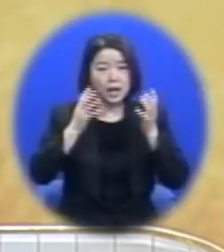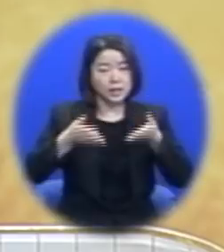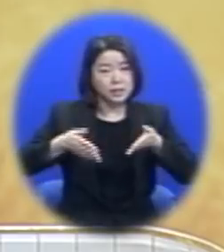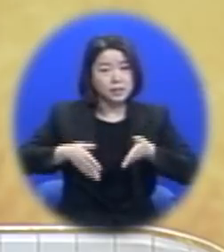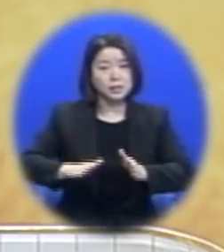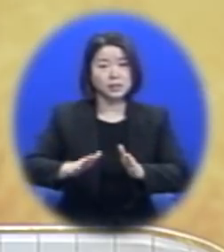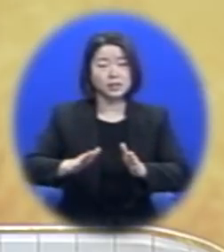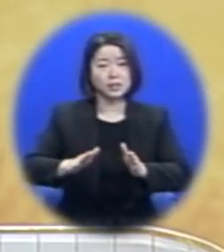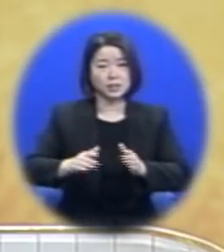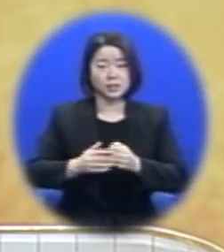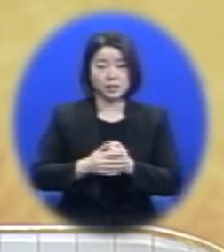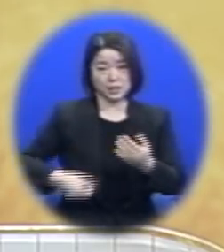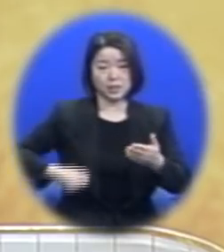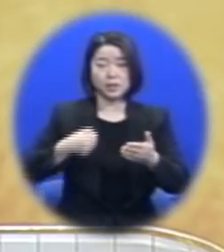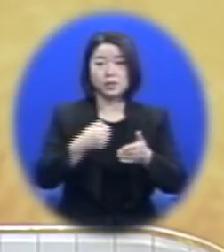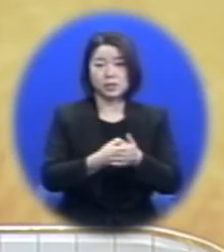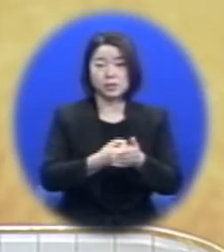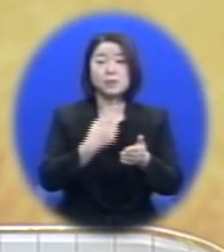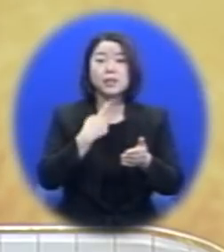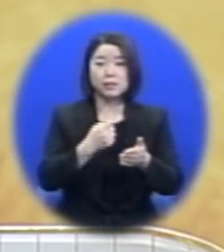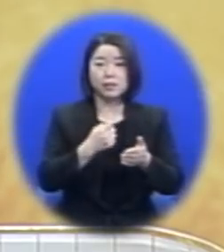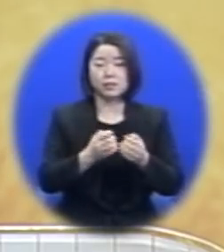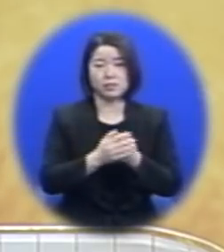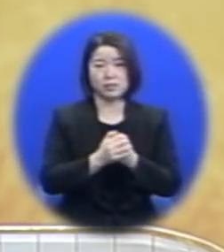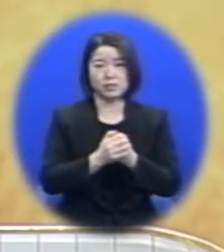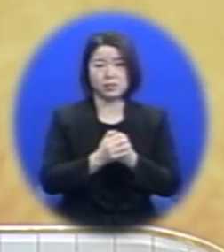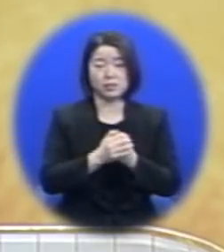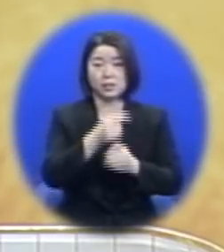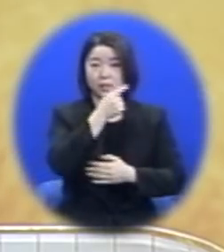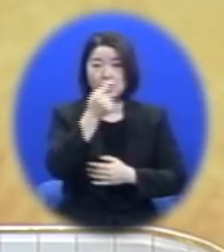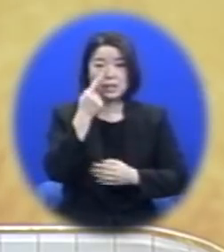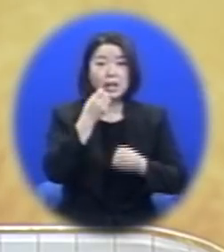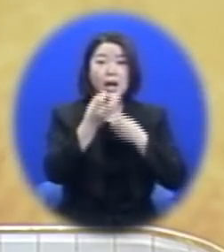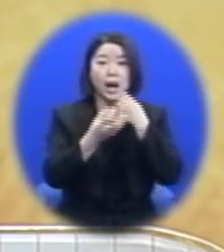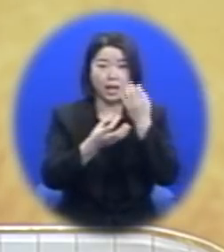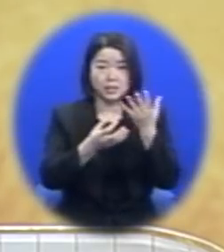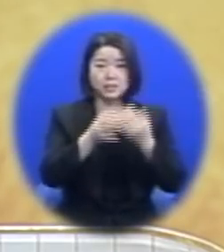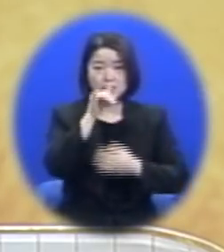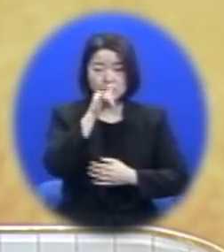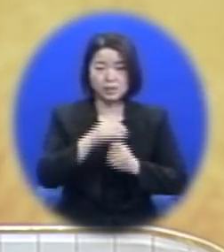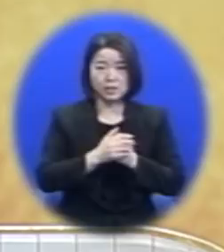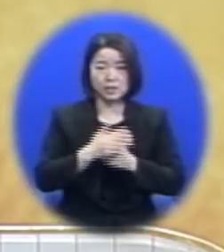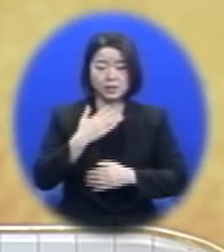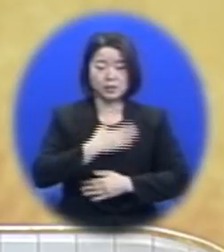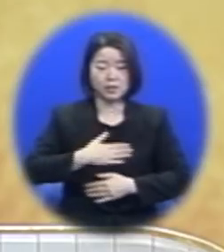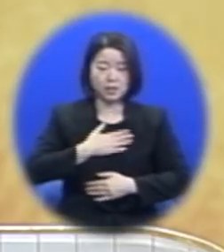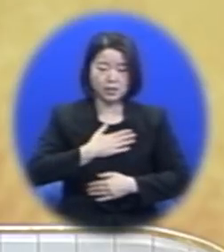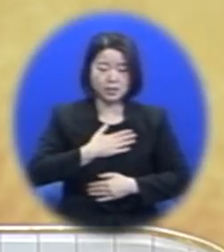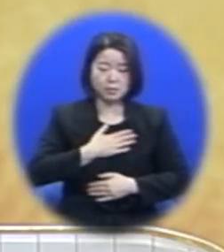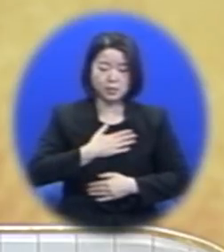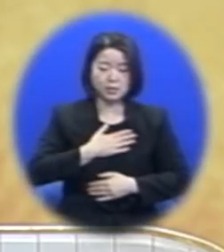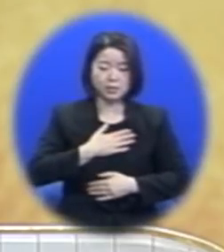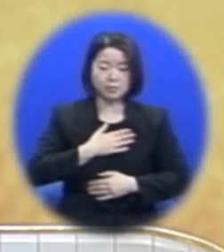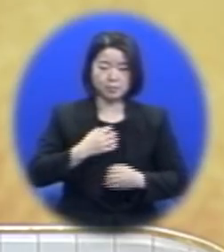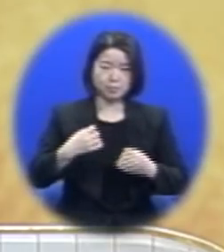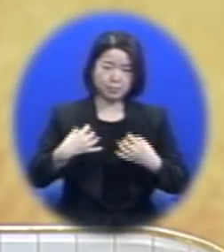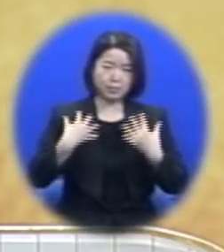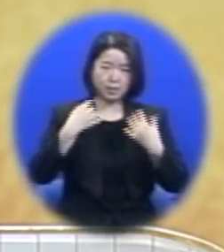출산하기로 결심했던 간증이 가슴을 울립니다.